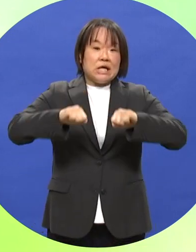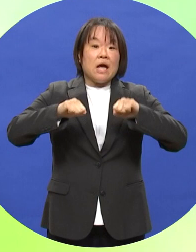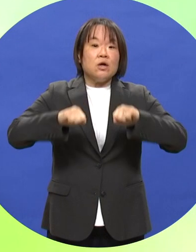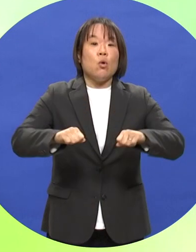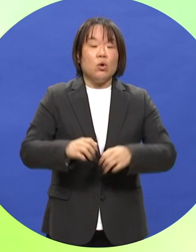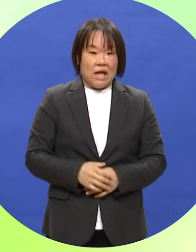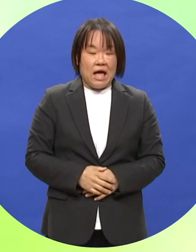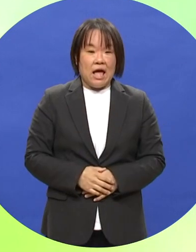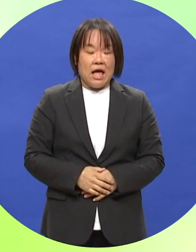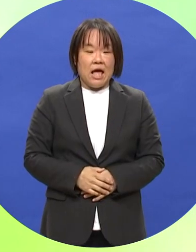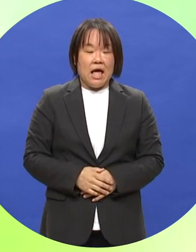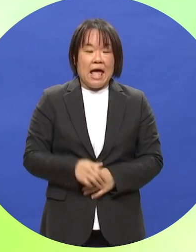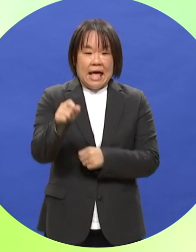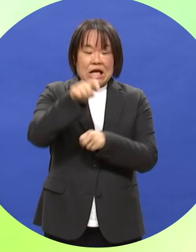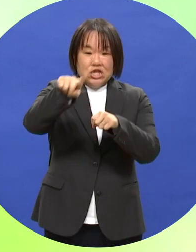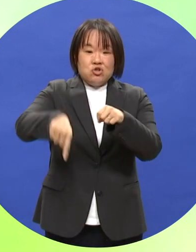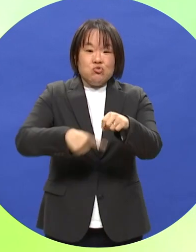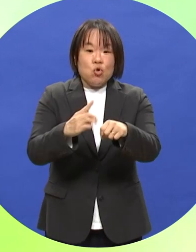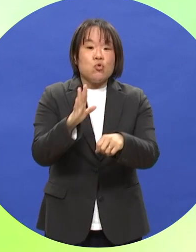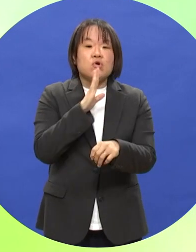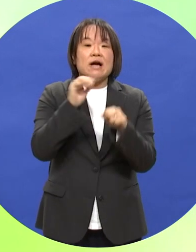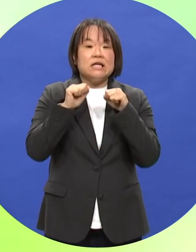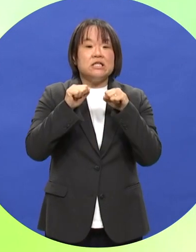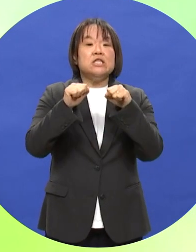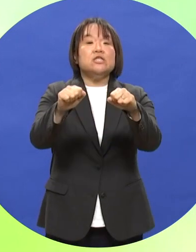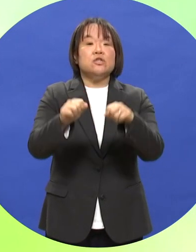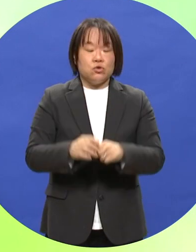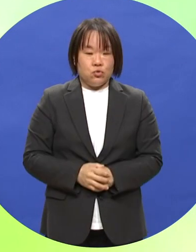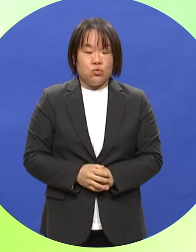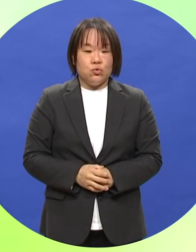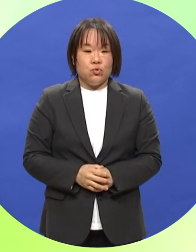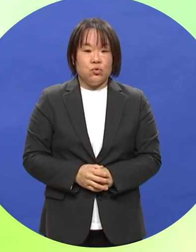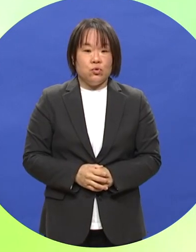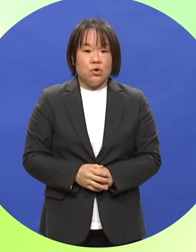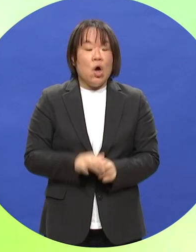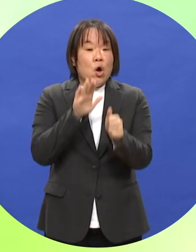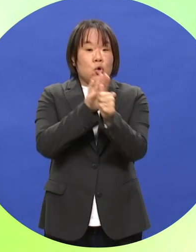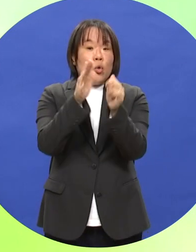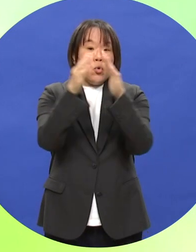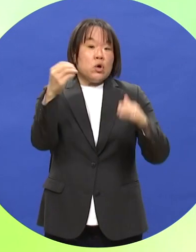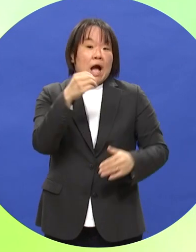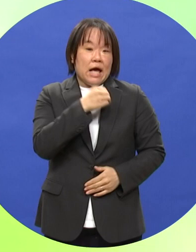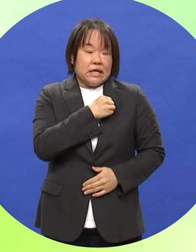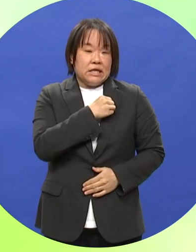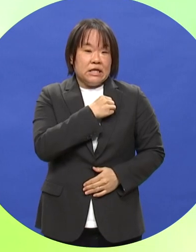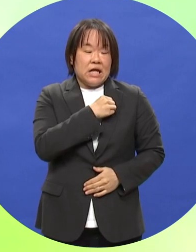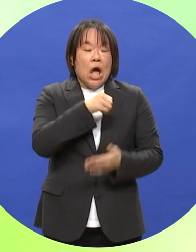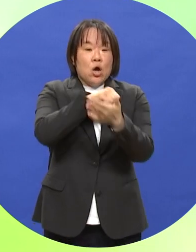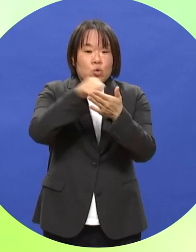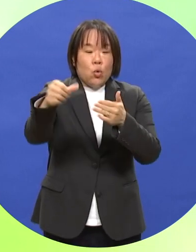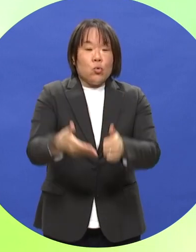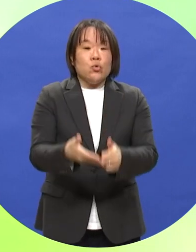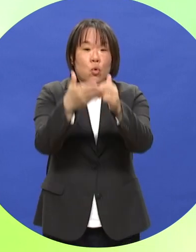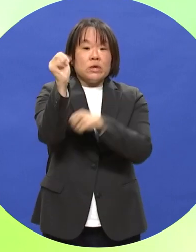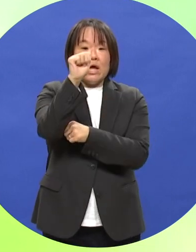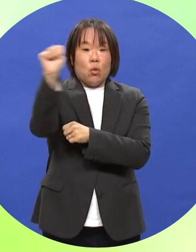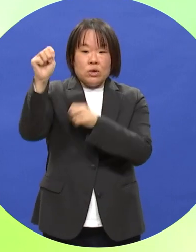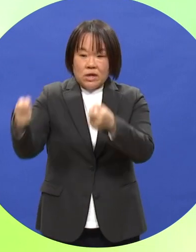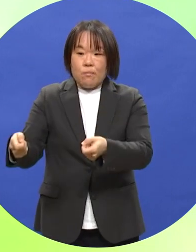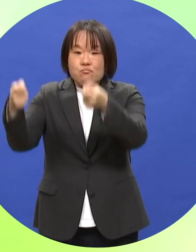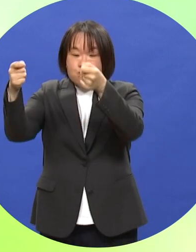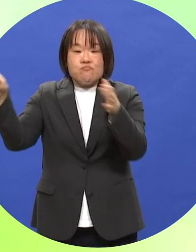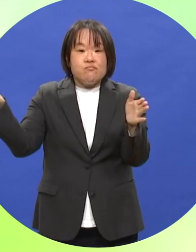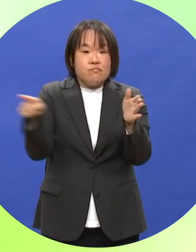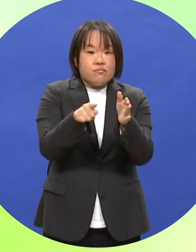で、ファミリーサポートセンター事務局が実施する協力会員登録養成講座を修了